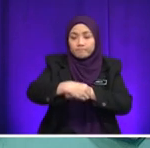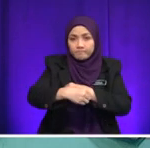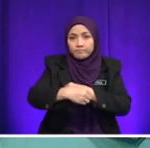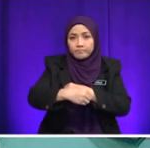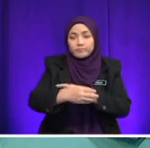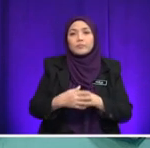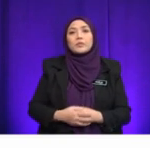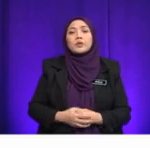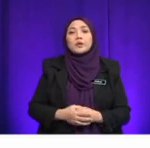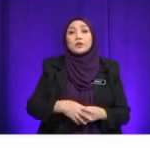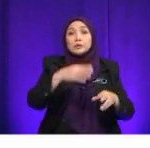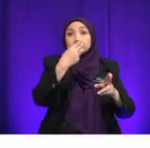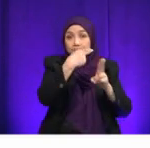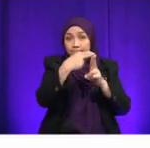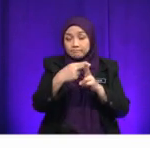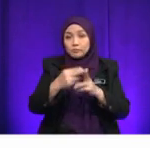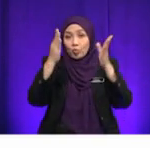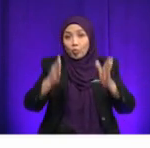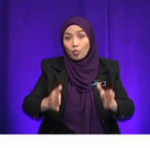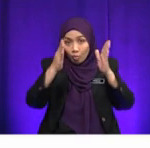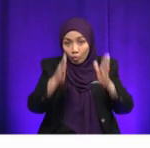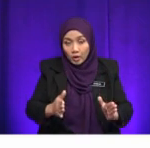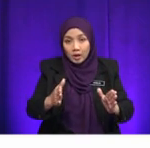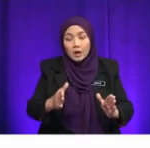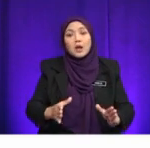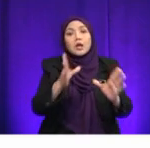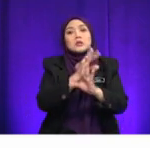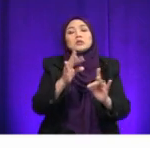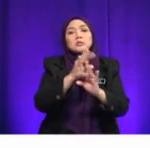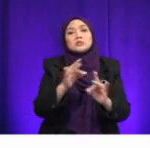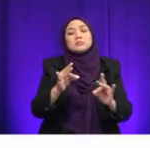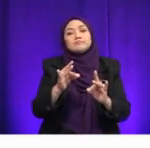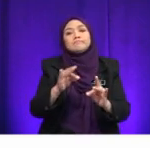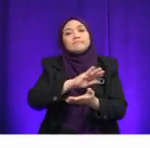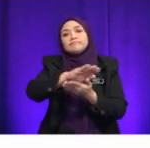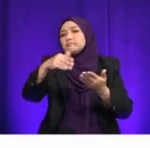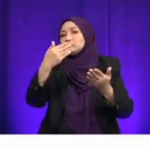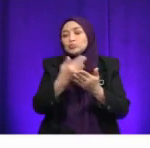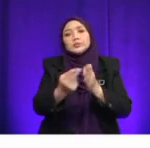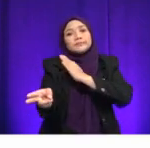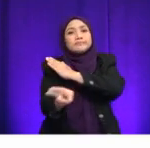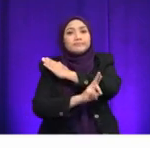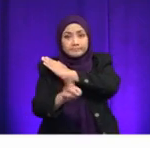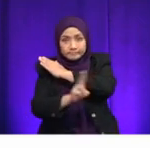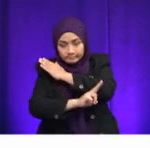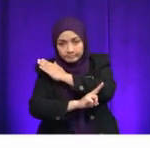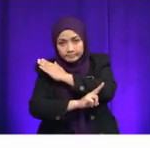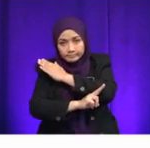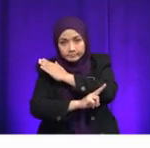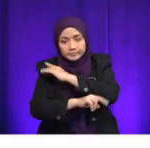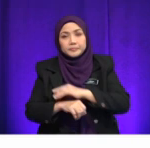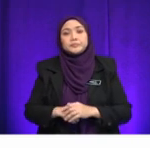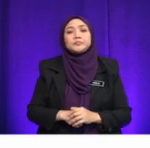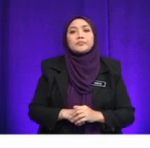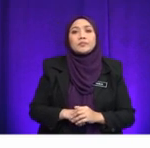musti ini telah dijatuhkan hukuman gantung a namun rukun 13 maknanya sebenarnya